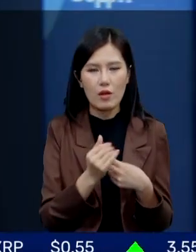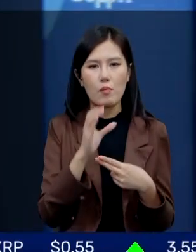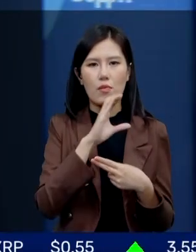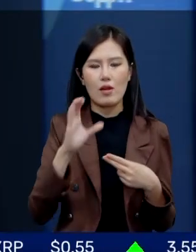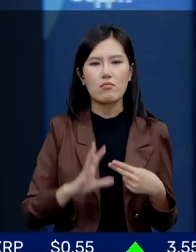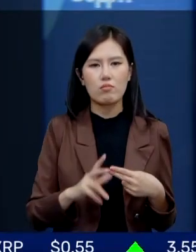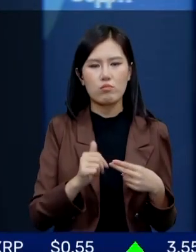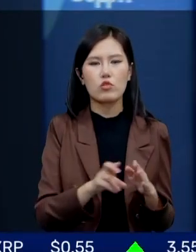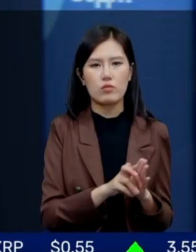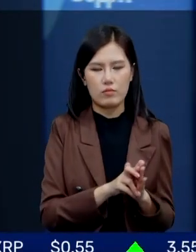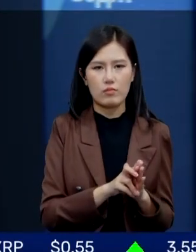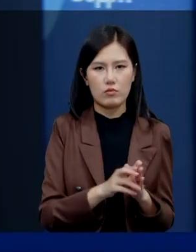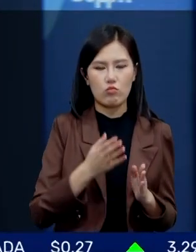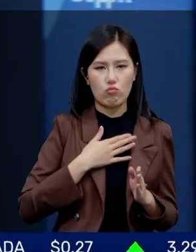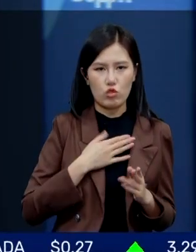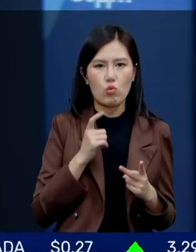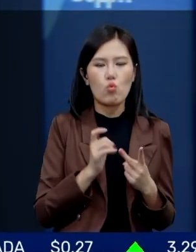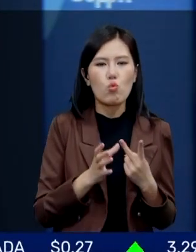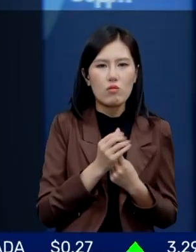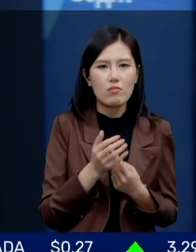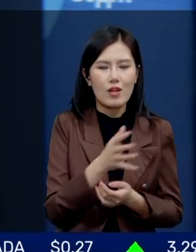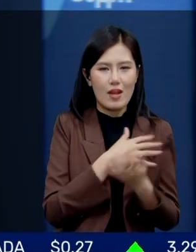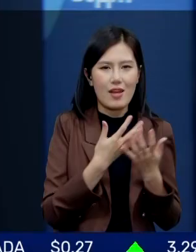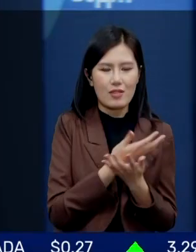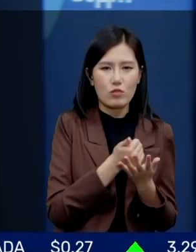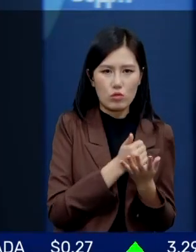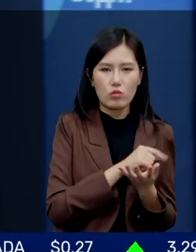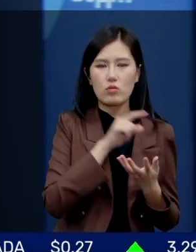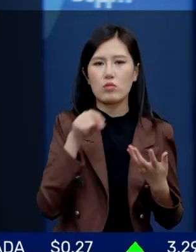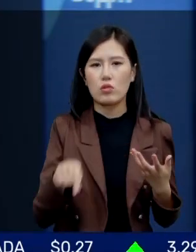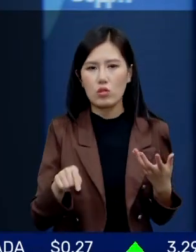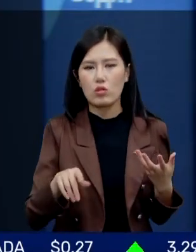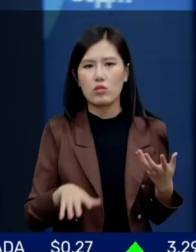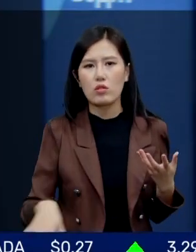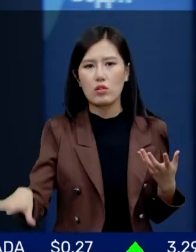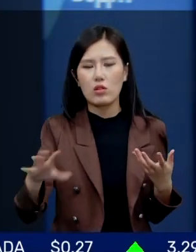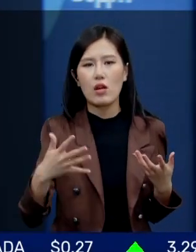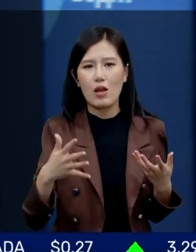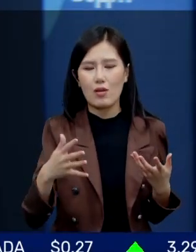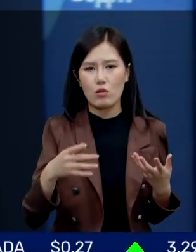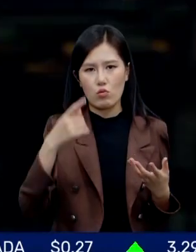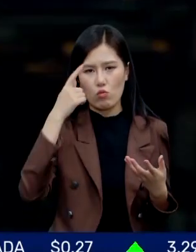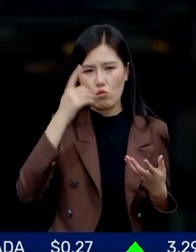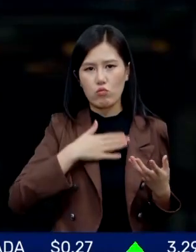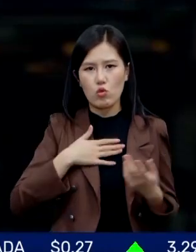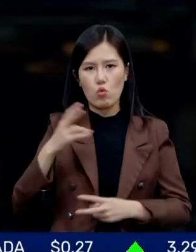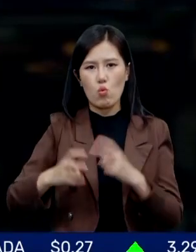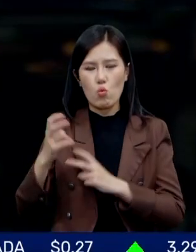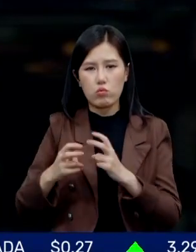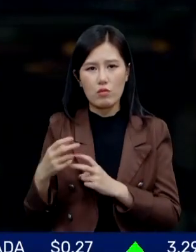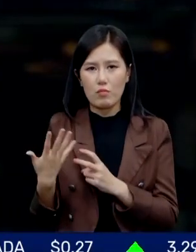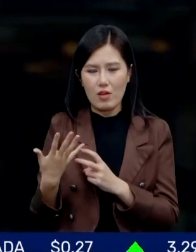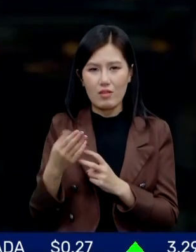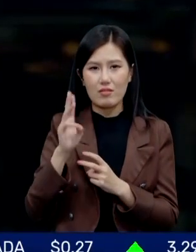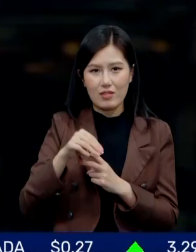байгаа. Гадаад нөхцөл байдал юм уу хэрэглэгч тал руу харах юм бол Монгол өөрөө үйлдвэрлэгч орн бол биштэй. Тэгэхээр ерөнхийдөө бол бараа татан